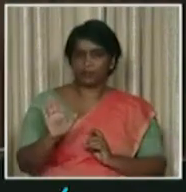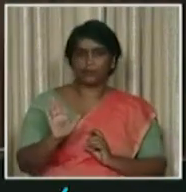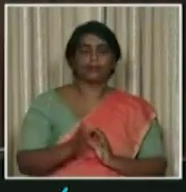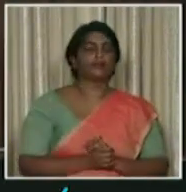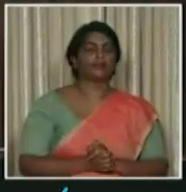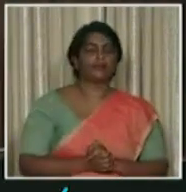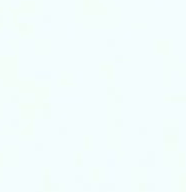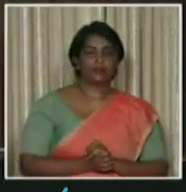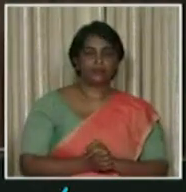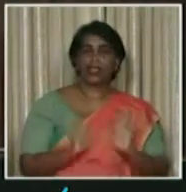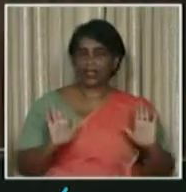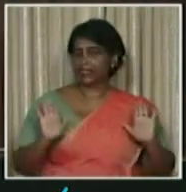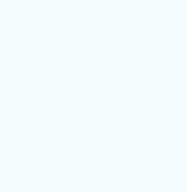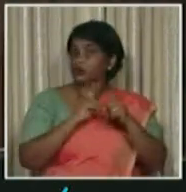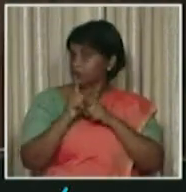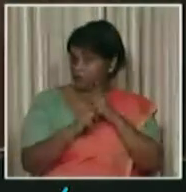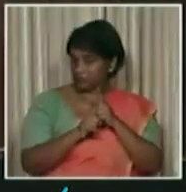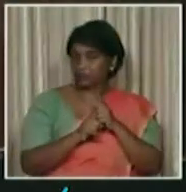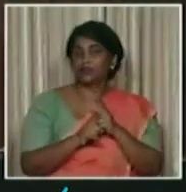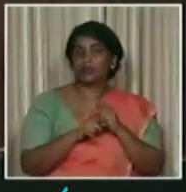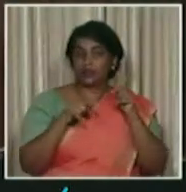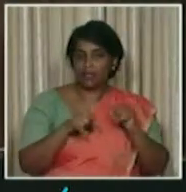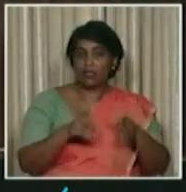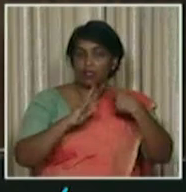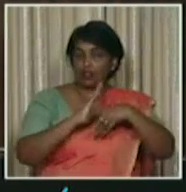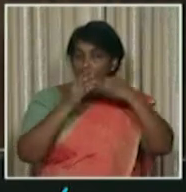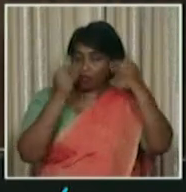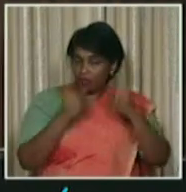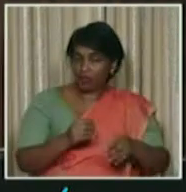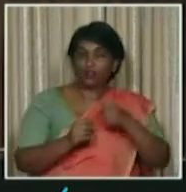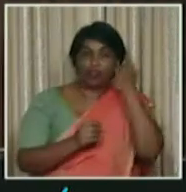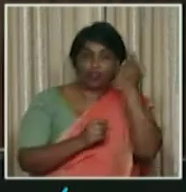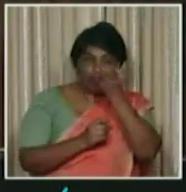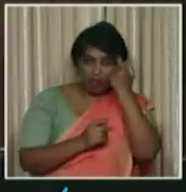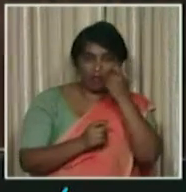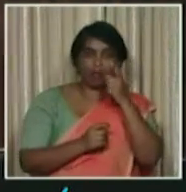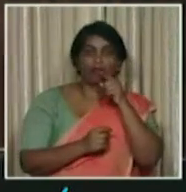ප්‍රශ්න හරි දැන් ඇති ඔච්චරයි දැන් මේ බංකොලොත් වීම ගැන සොයා බලන්න